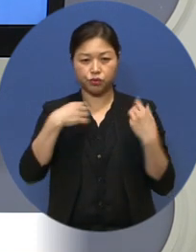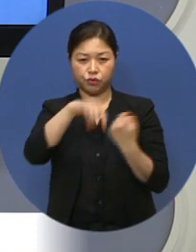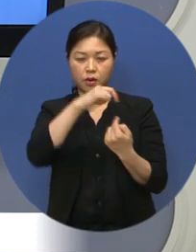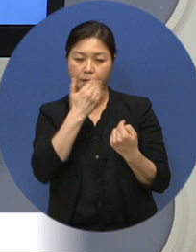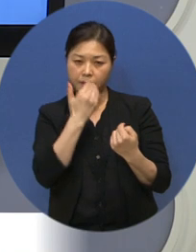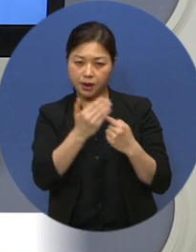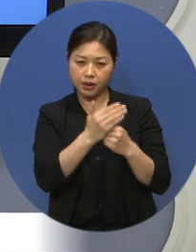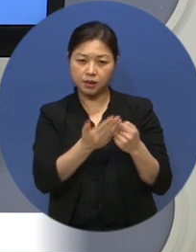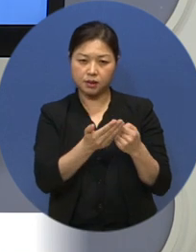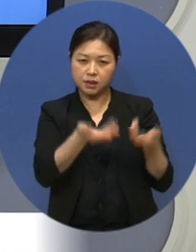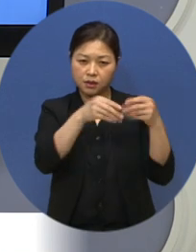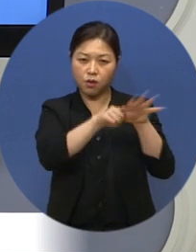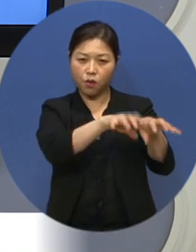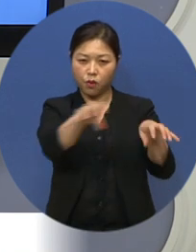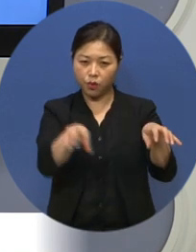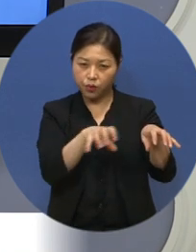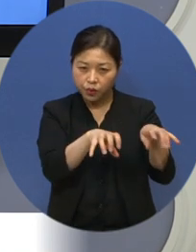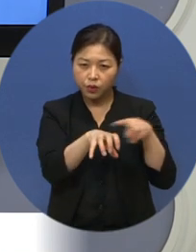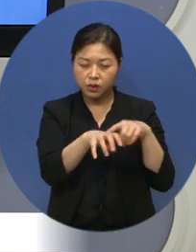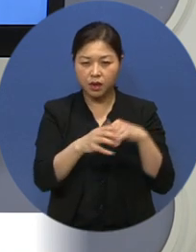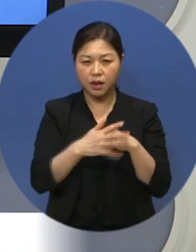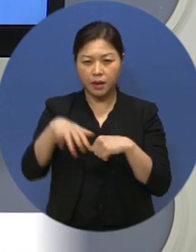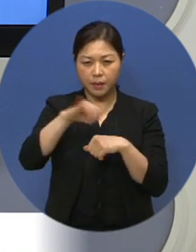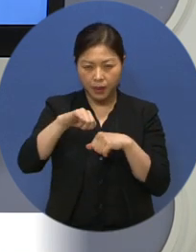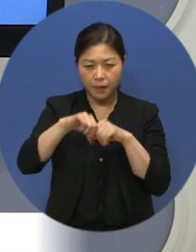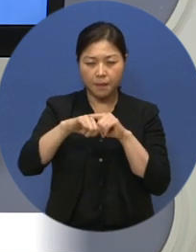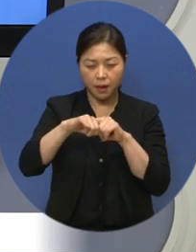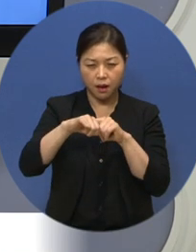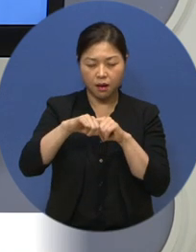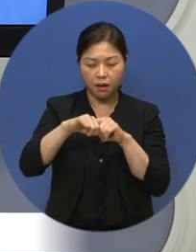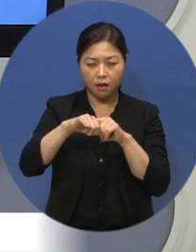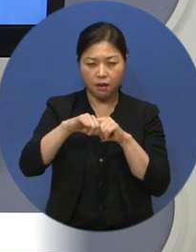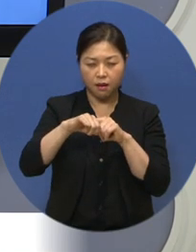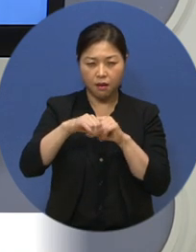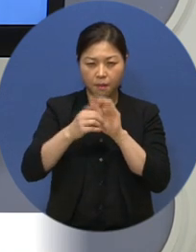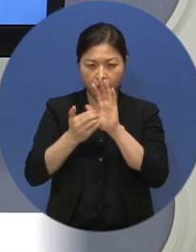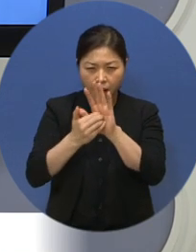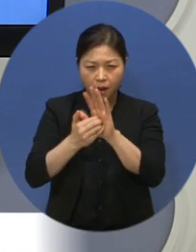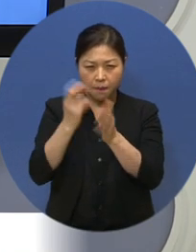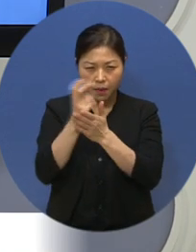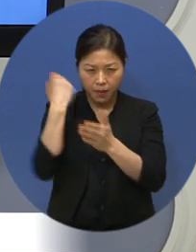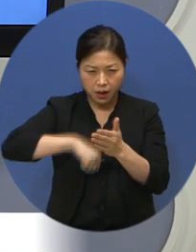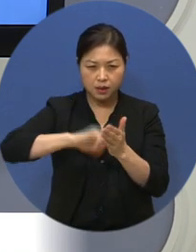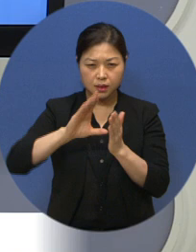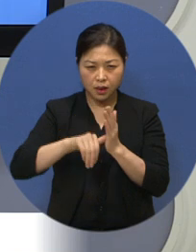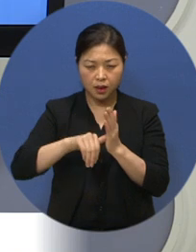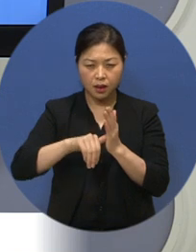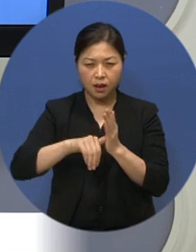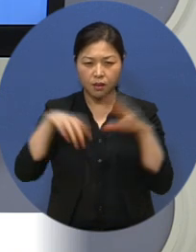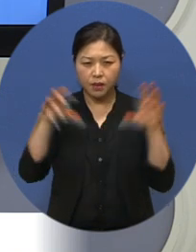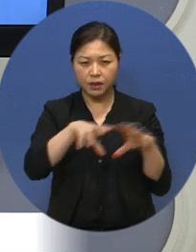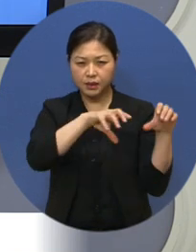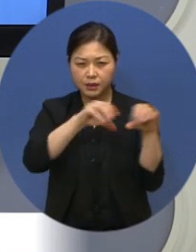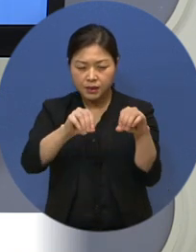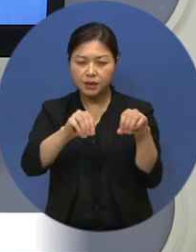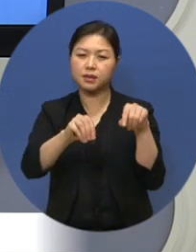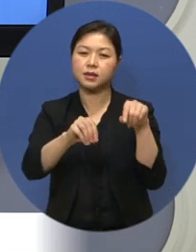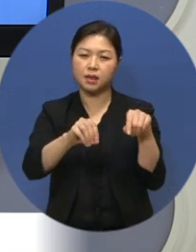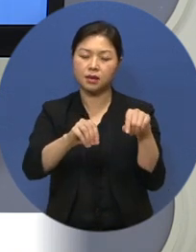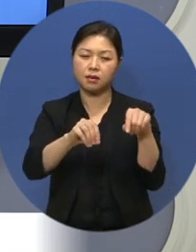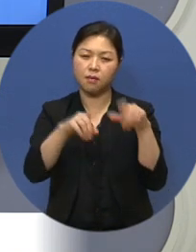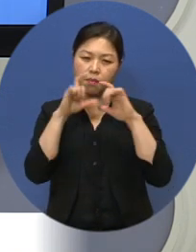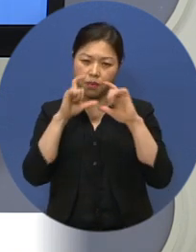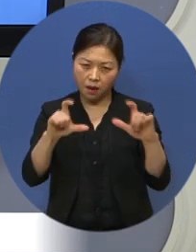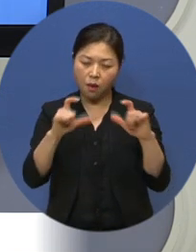가능한 시설 들에 대해서도 방역 수칙을 한 번이라도 입원할 경우 집합 금지하는 원 스트라이크 아웃제 를